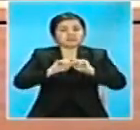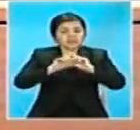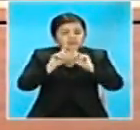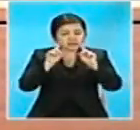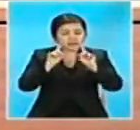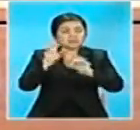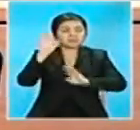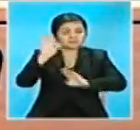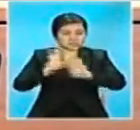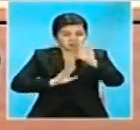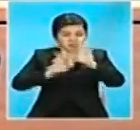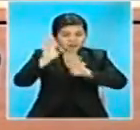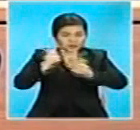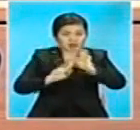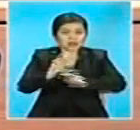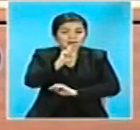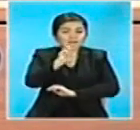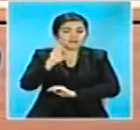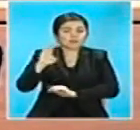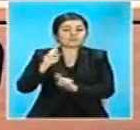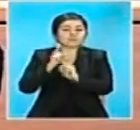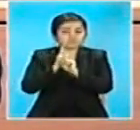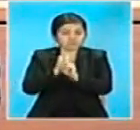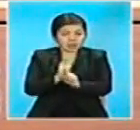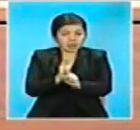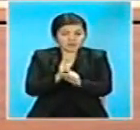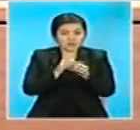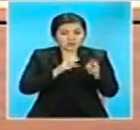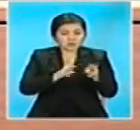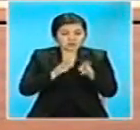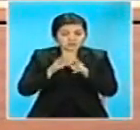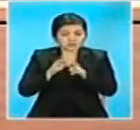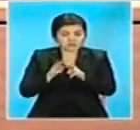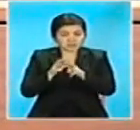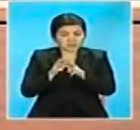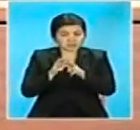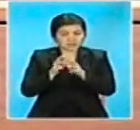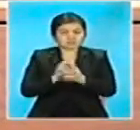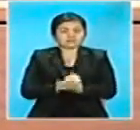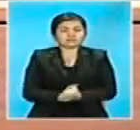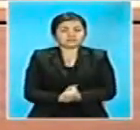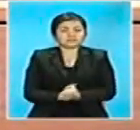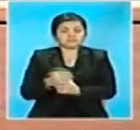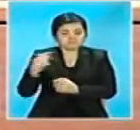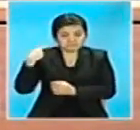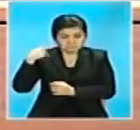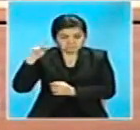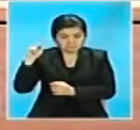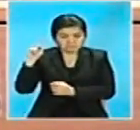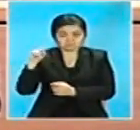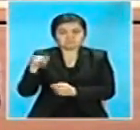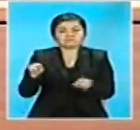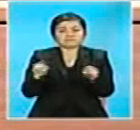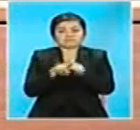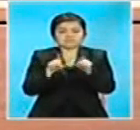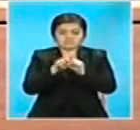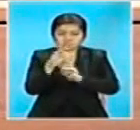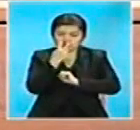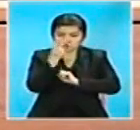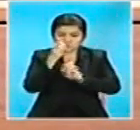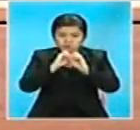ยนั้นเนี่ยนะครับเราคงต้องใช้ระบบที่มันให้เกิดประโยชน์แล้วก็เห็นเป็นรูปธรรม